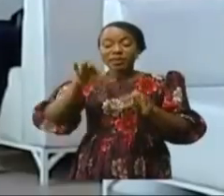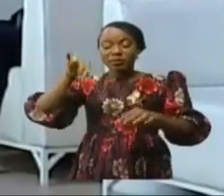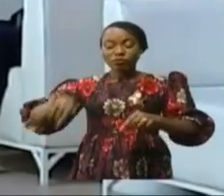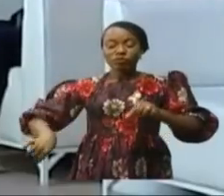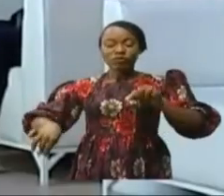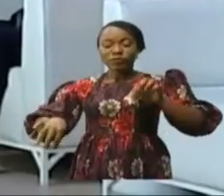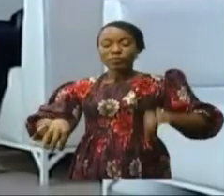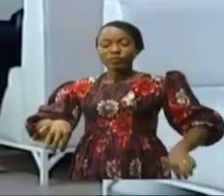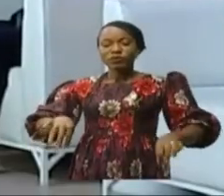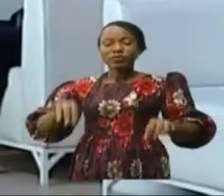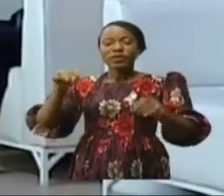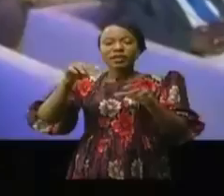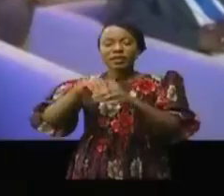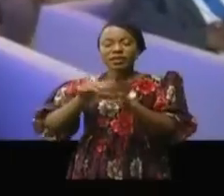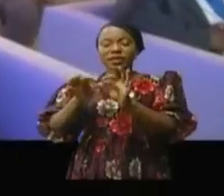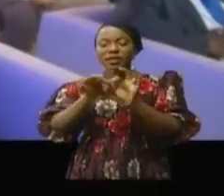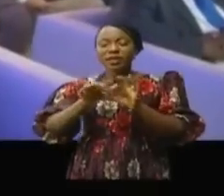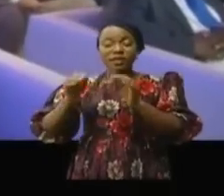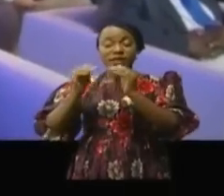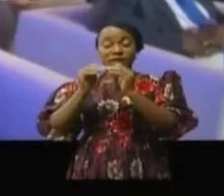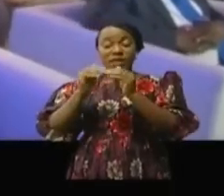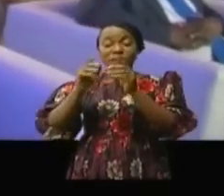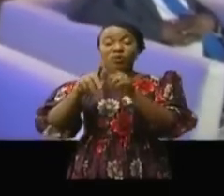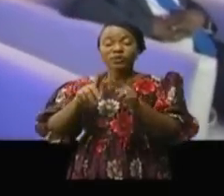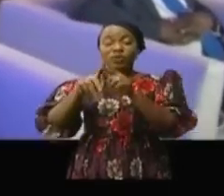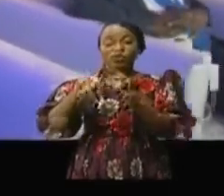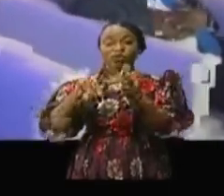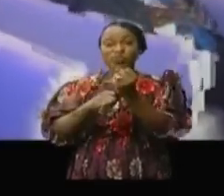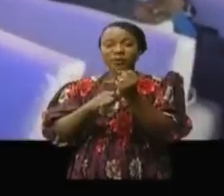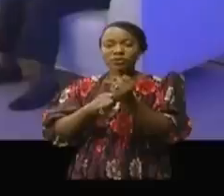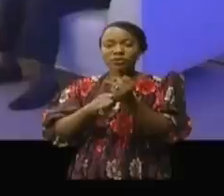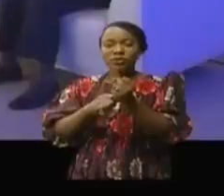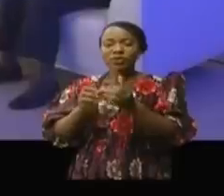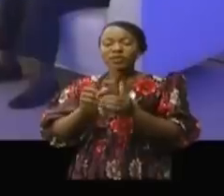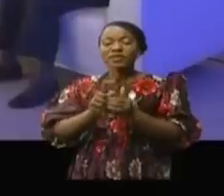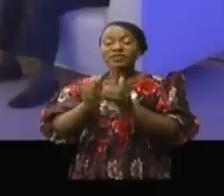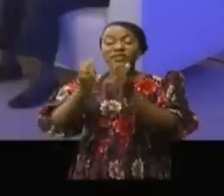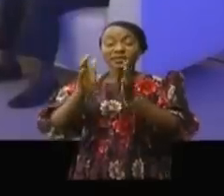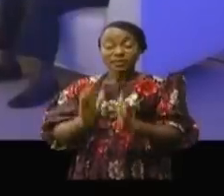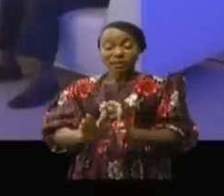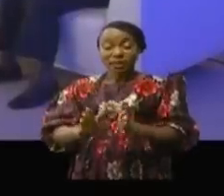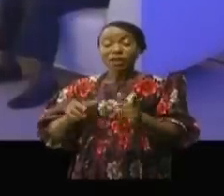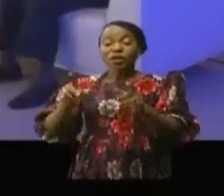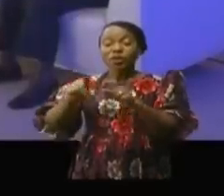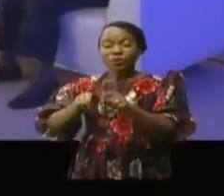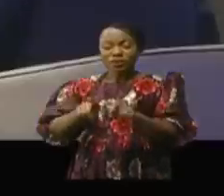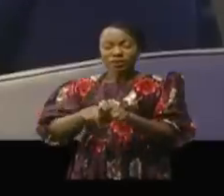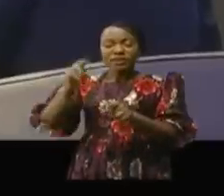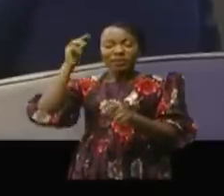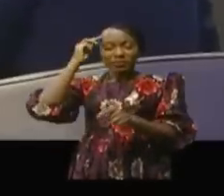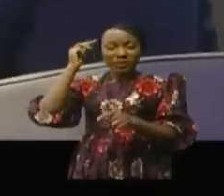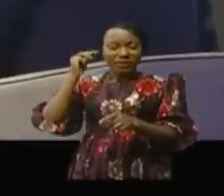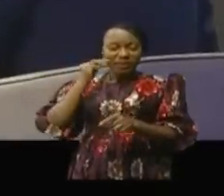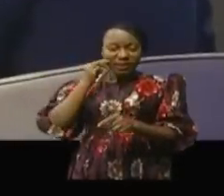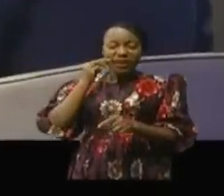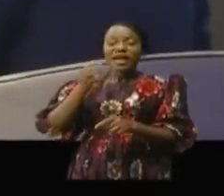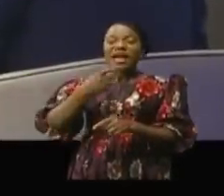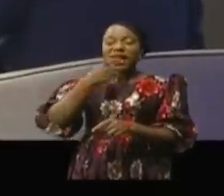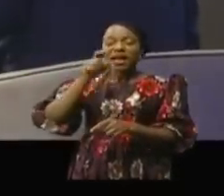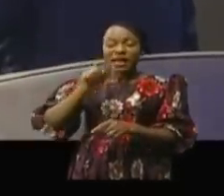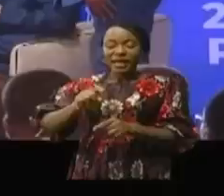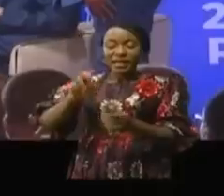gagnant-gagnant dans l'intérêt mutuel des investisseurs et des populations congolaises. Le ministre des Hydrocarbures a ainsi